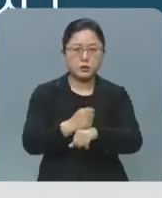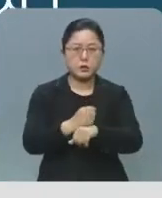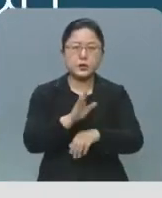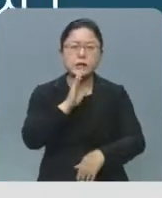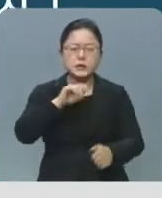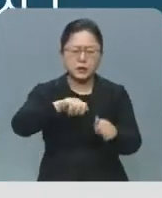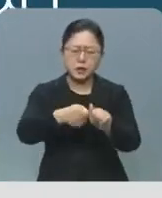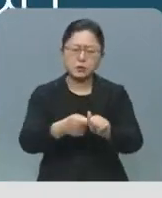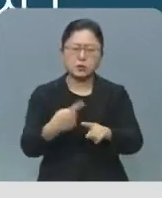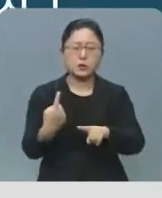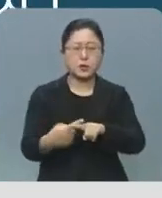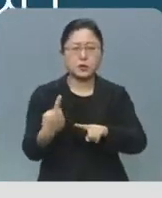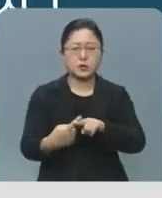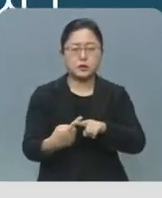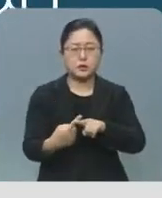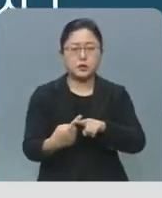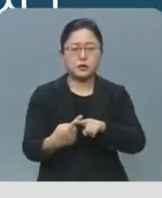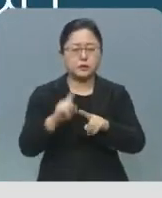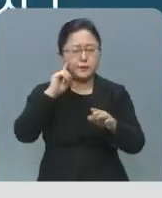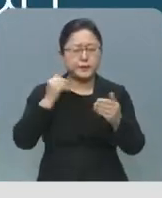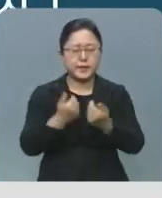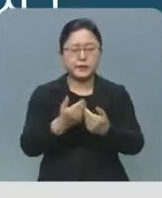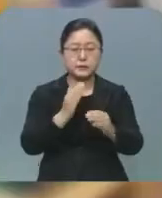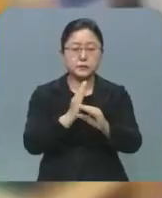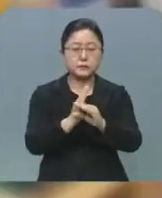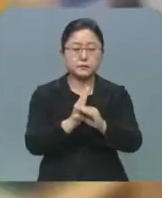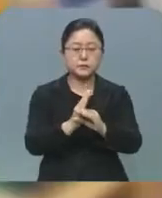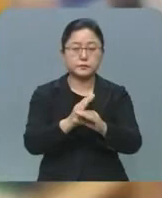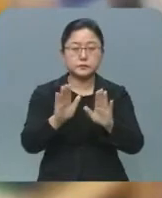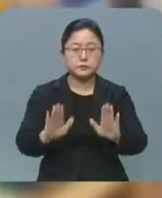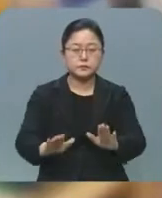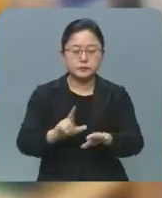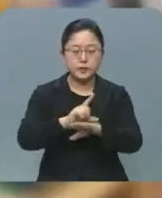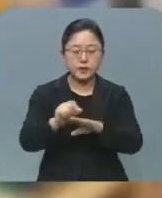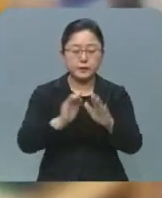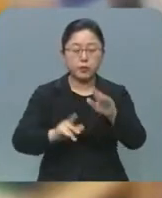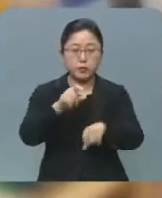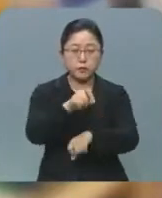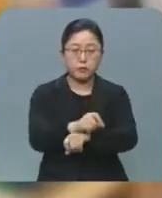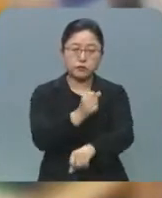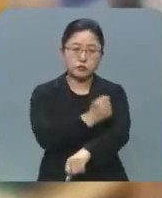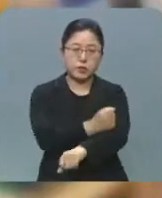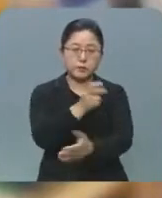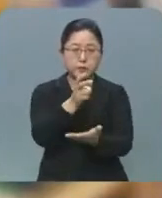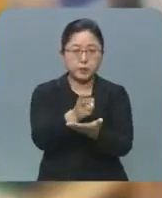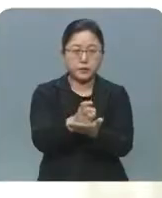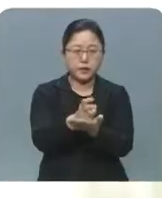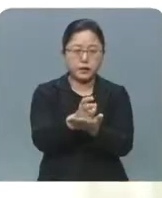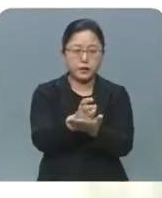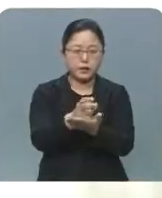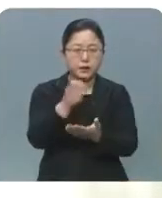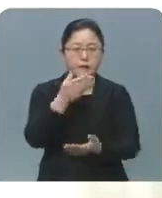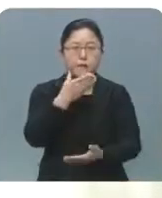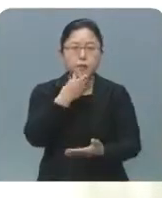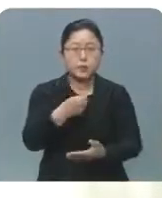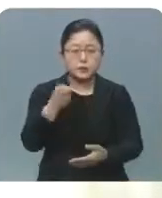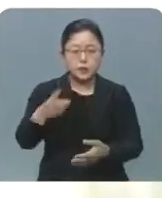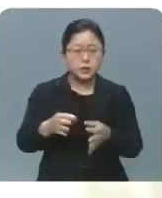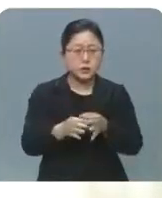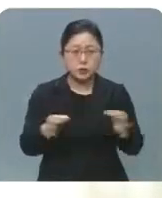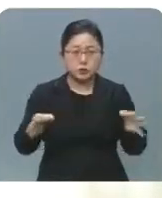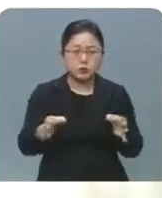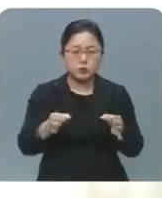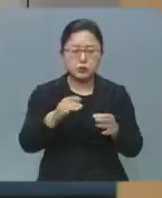사실상 강요가 이루어지고 있다며 반발하고 있습니다. 현행 지방공무원 수당 규정은 성과상여금 재분배를 금지하고